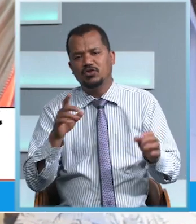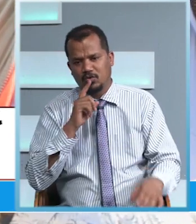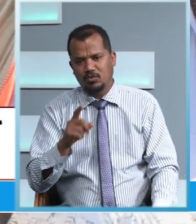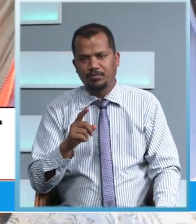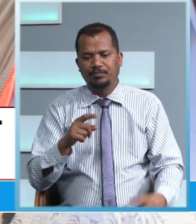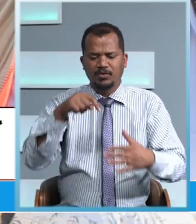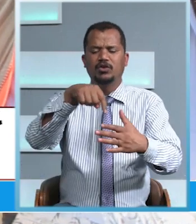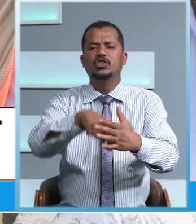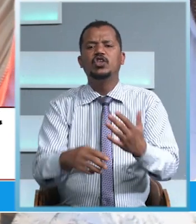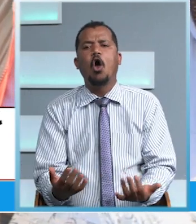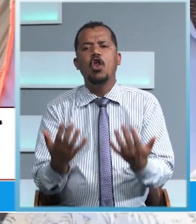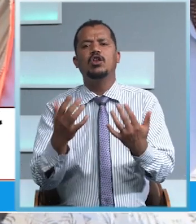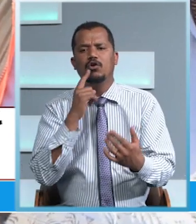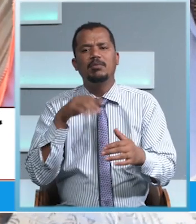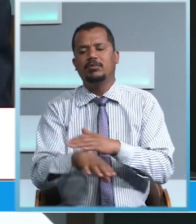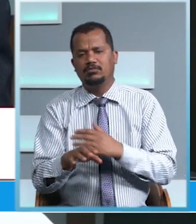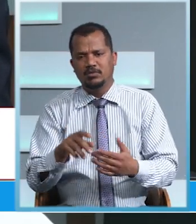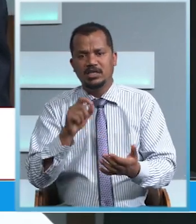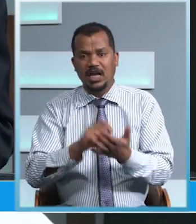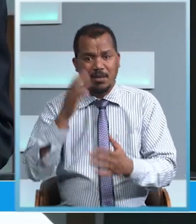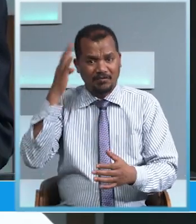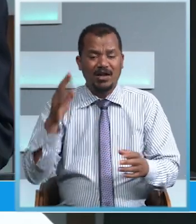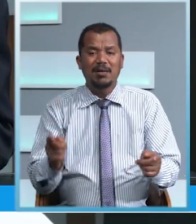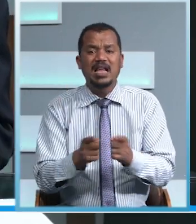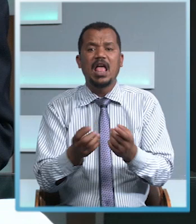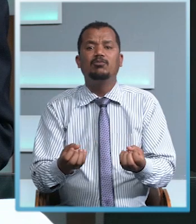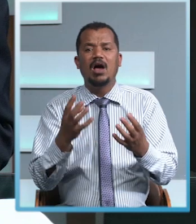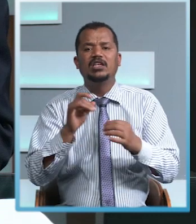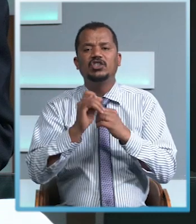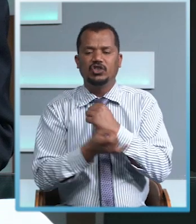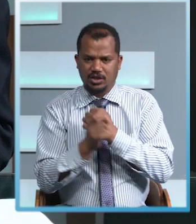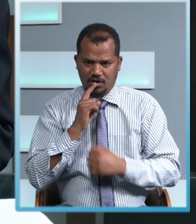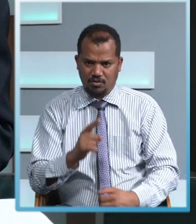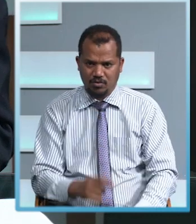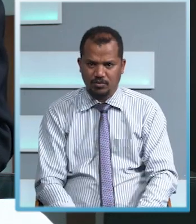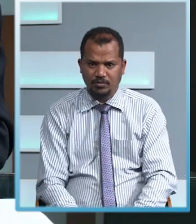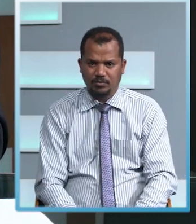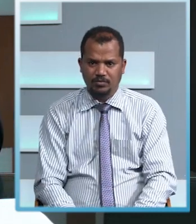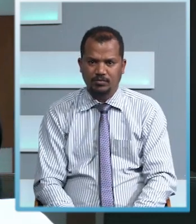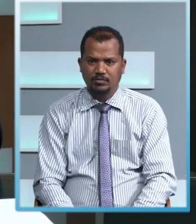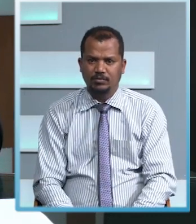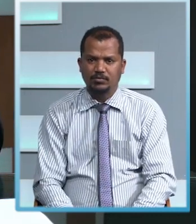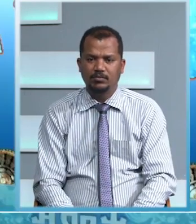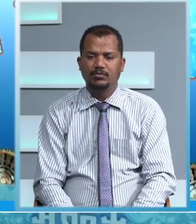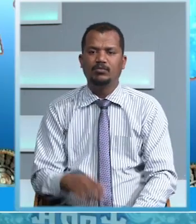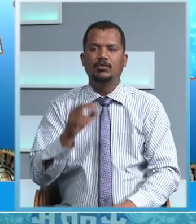ማጥፊያቸው ነው በቃ ሲኦል ነው መግቢያቸው ዘገባው የአፋር መገናኛ ብዙሃን ድርጅት ነው